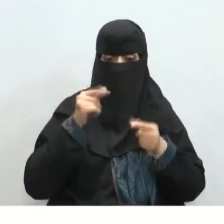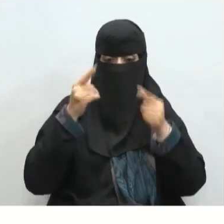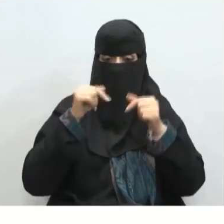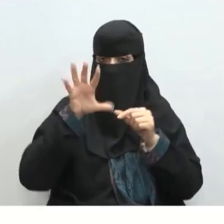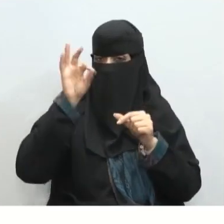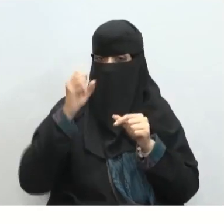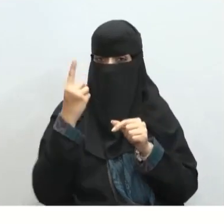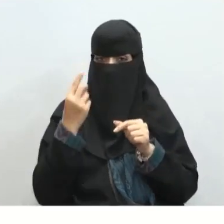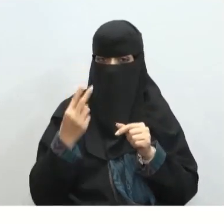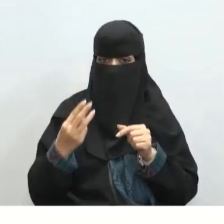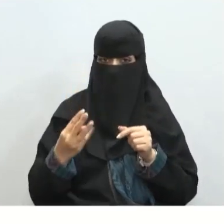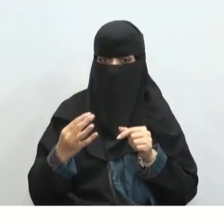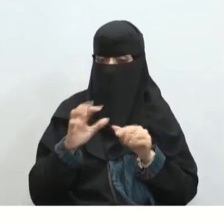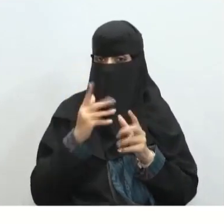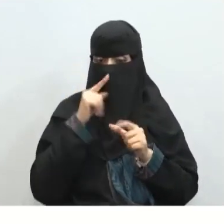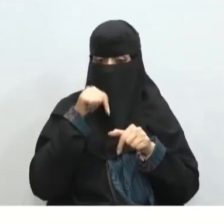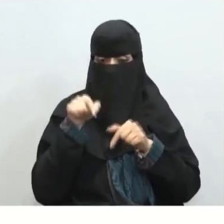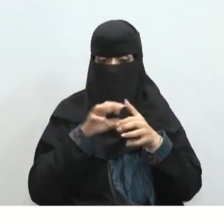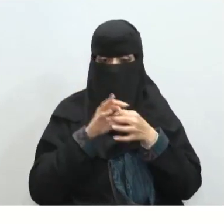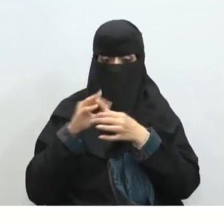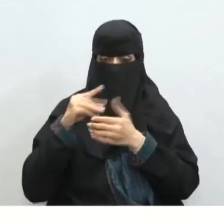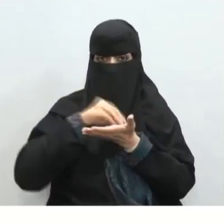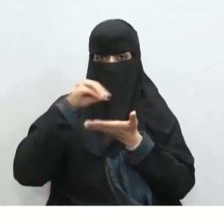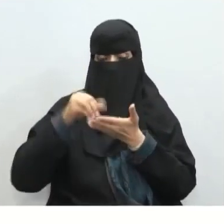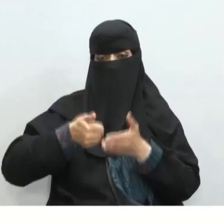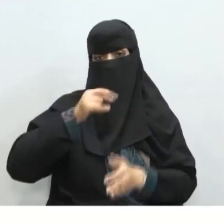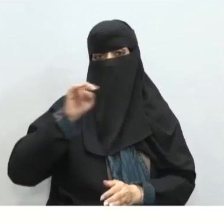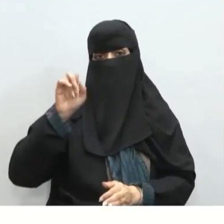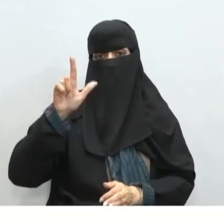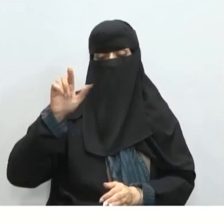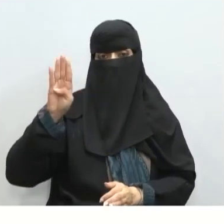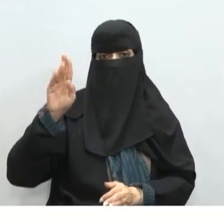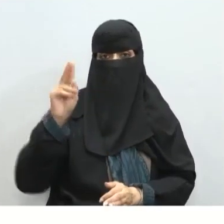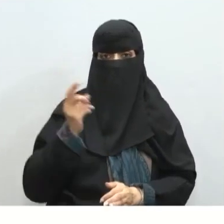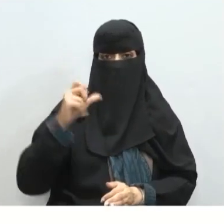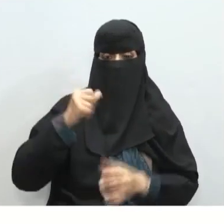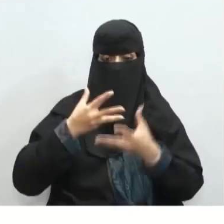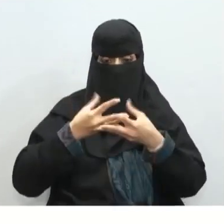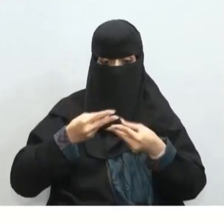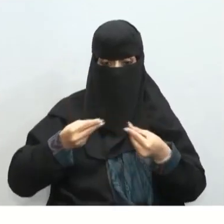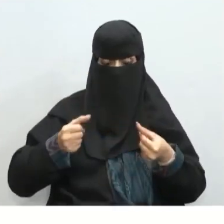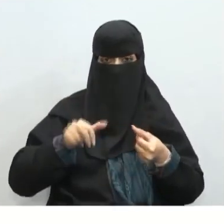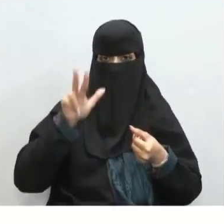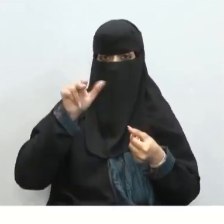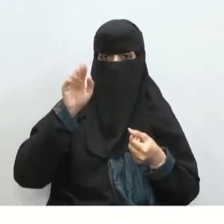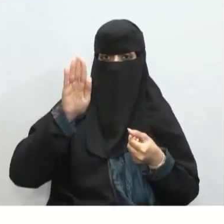البيروفيت الستيل كو انزايم او سلسله نقل الالكترون مثل ما ذكرنا التحلل السكري هذه العمليه لا